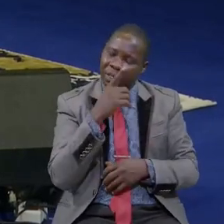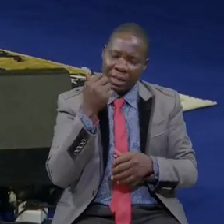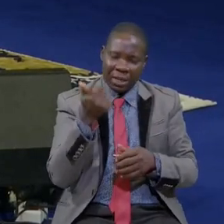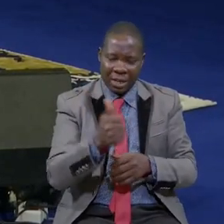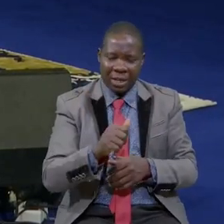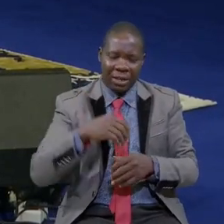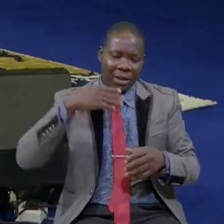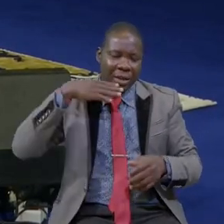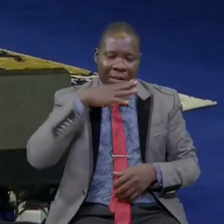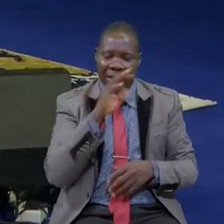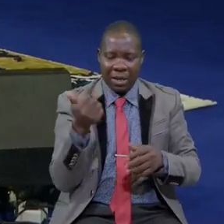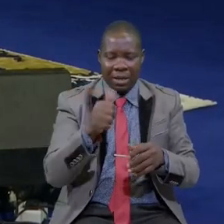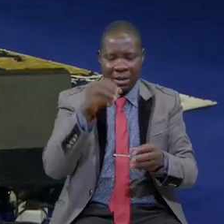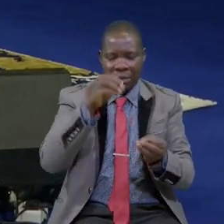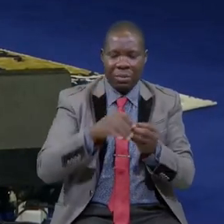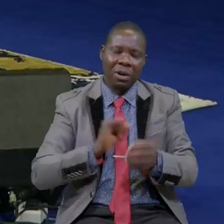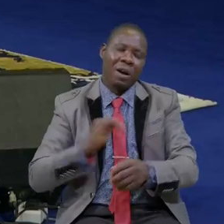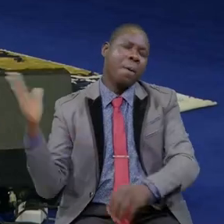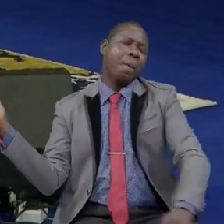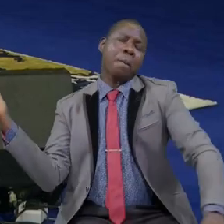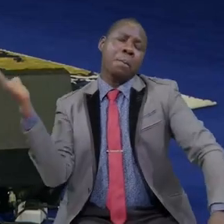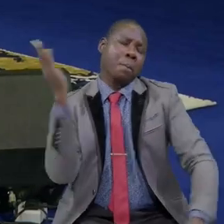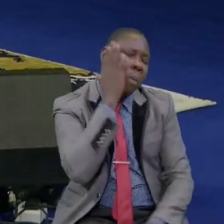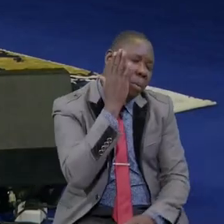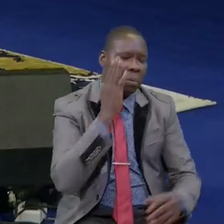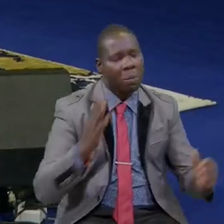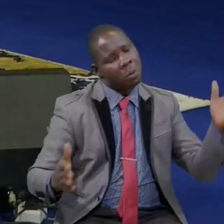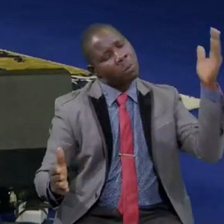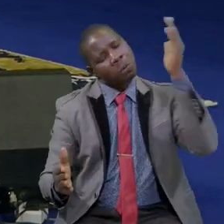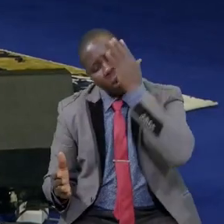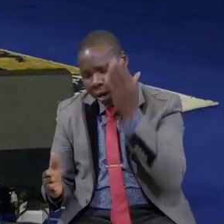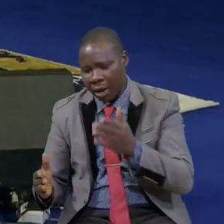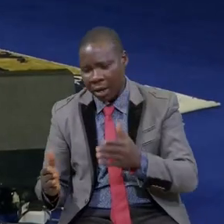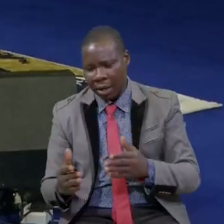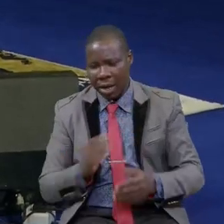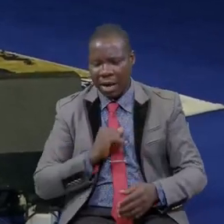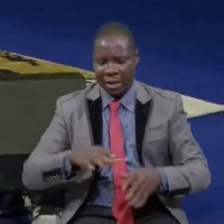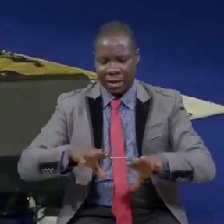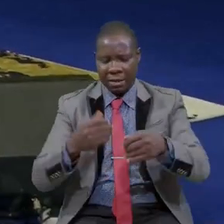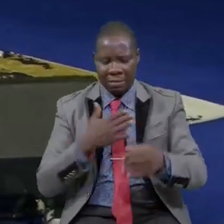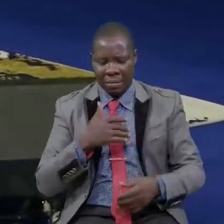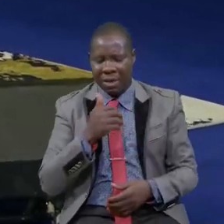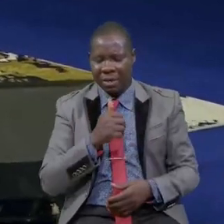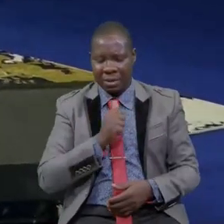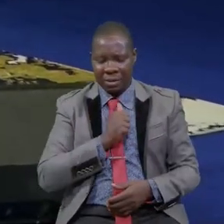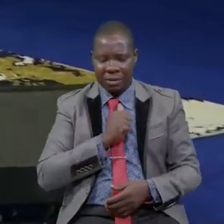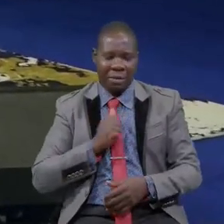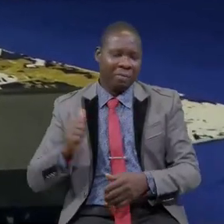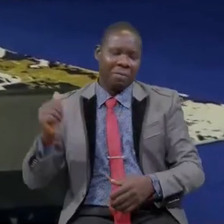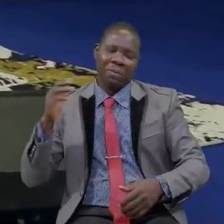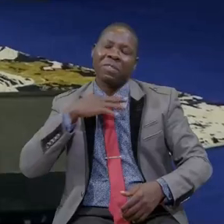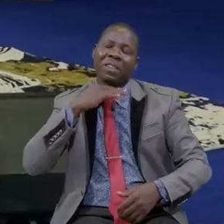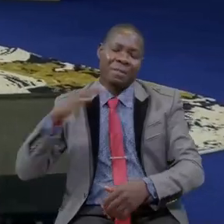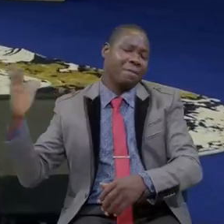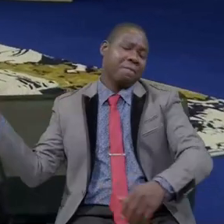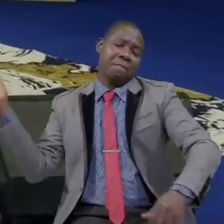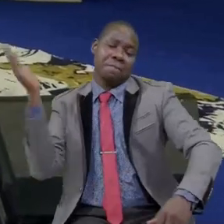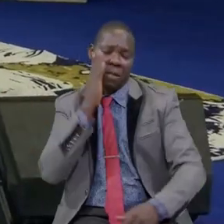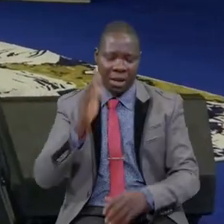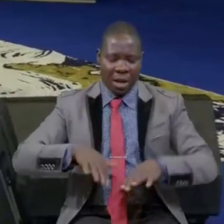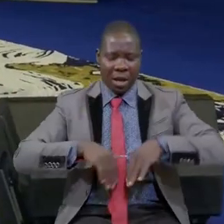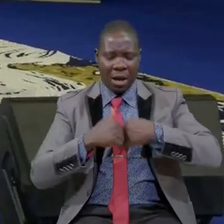que si je mens encore, je me gifle, je me donne, mais combien de fois ne